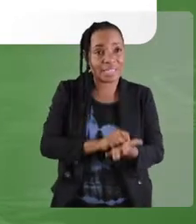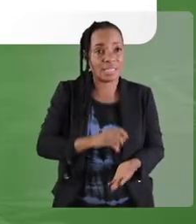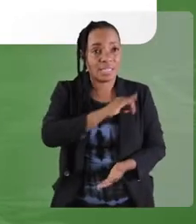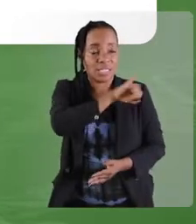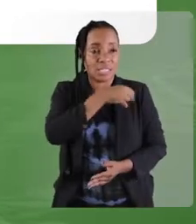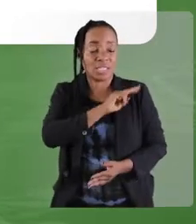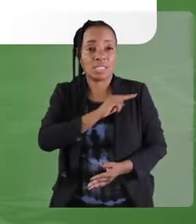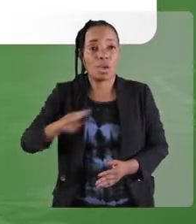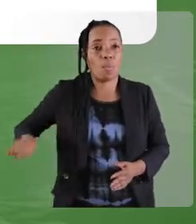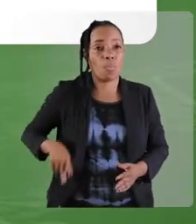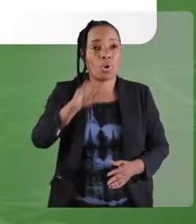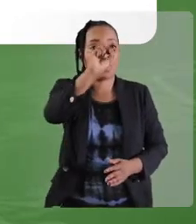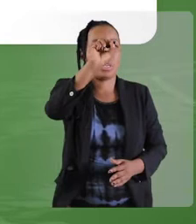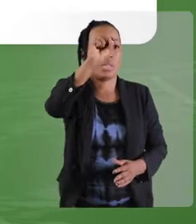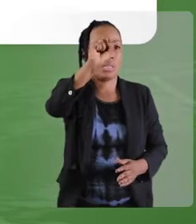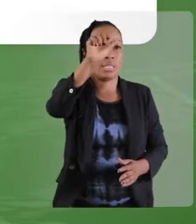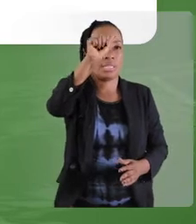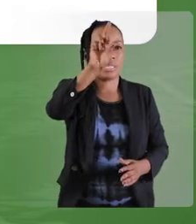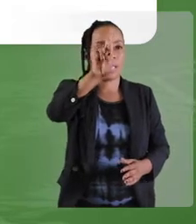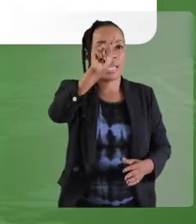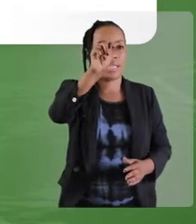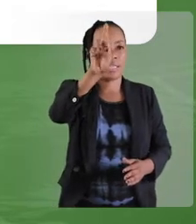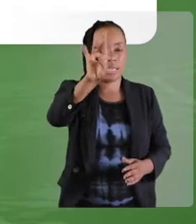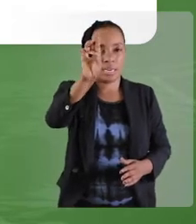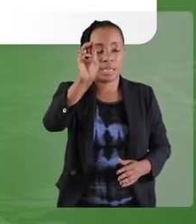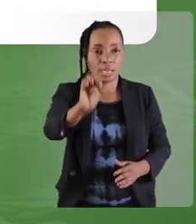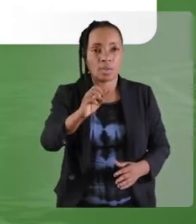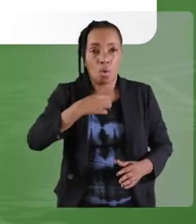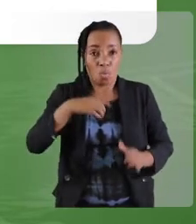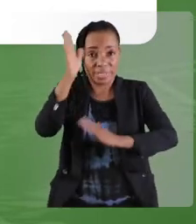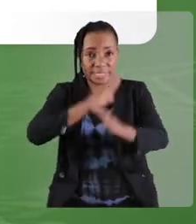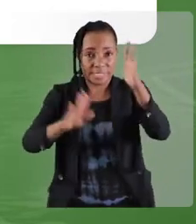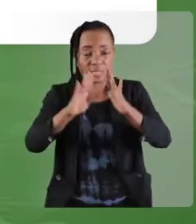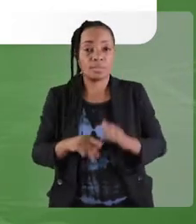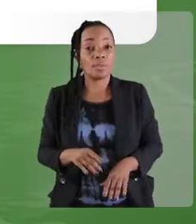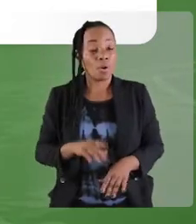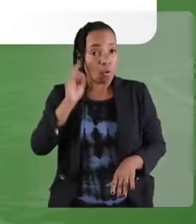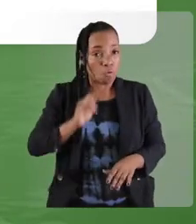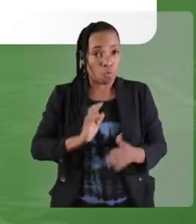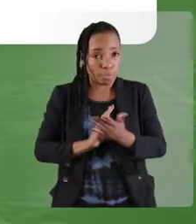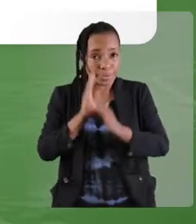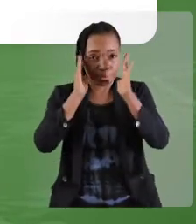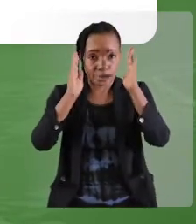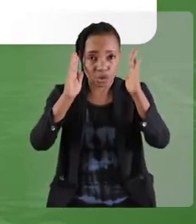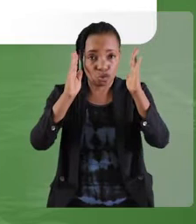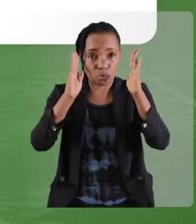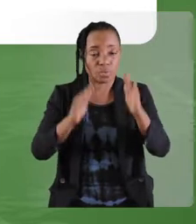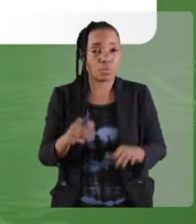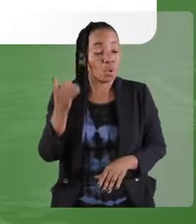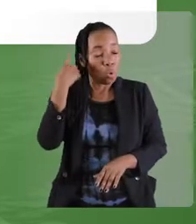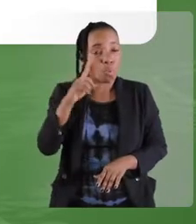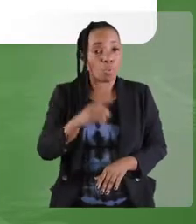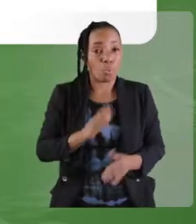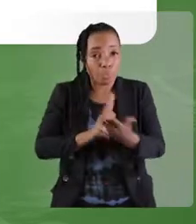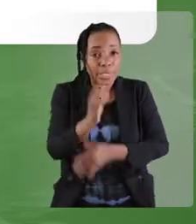Sartre. Nous vous faisons lecture du contenu du texte. Soyez donc suffisamment attentifs pour